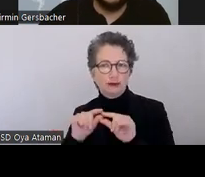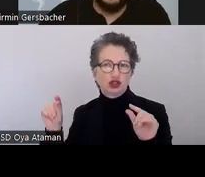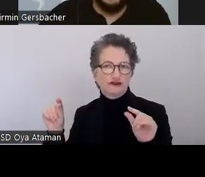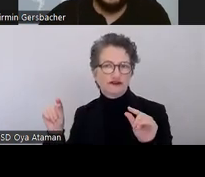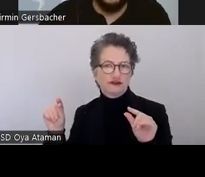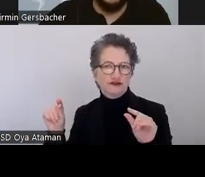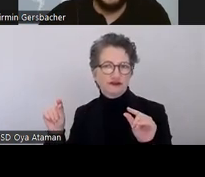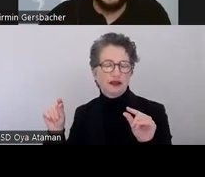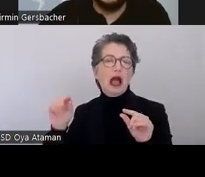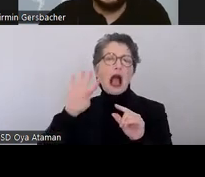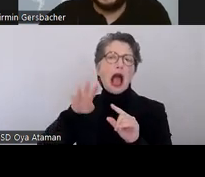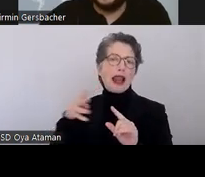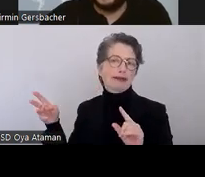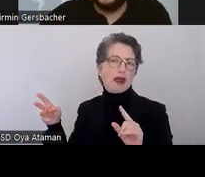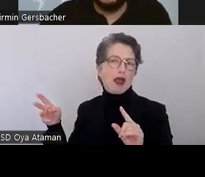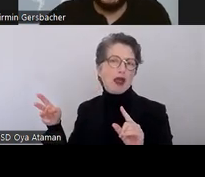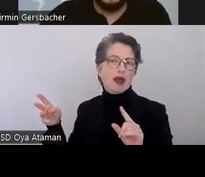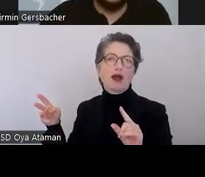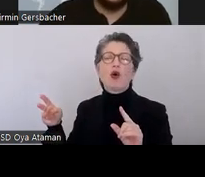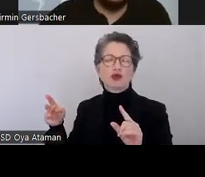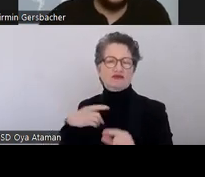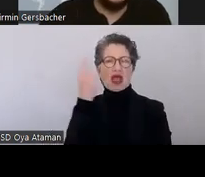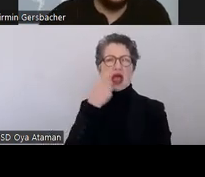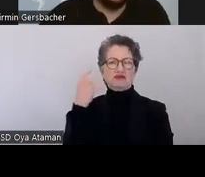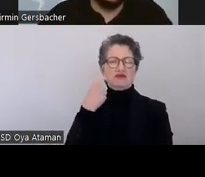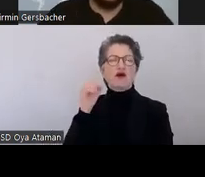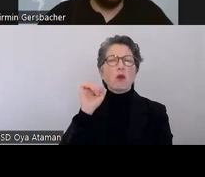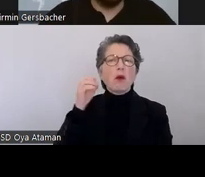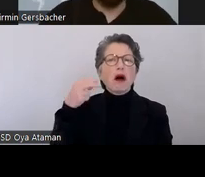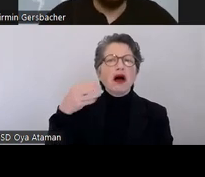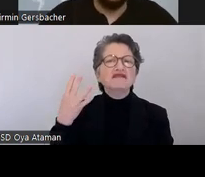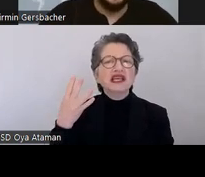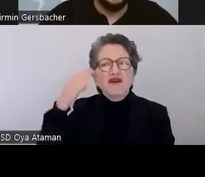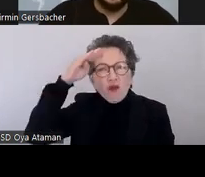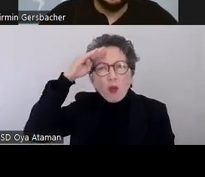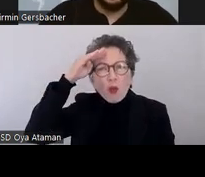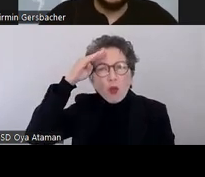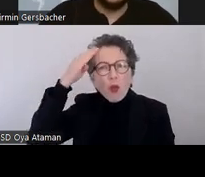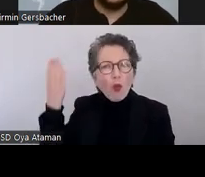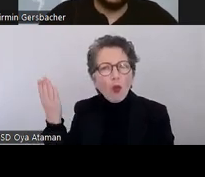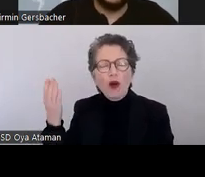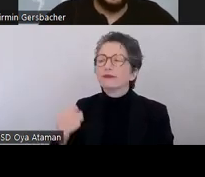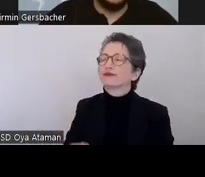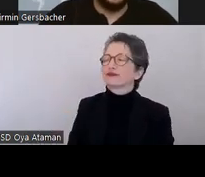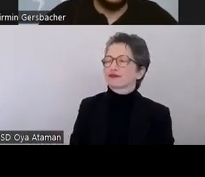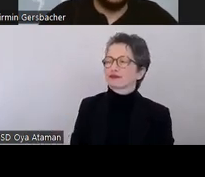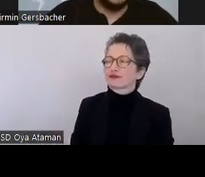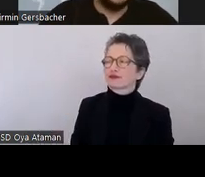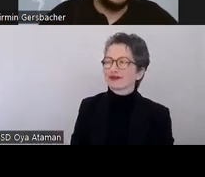Überschrift Kalender. Und da ist dann halt die Frage, warum hat man jetzt die H4 ausgelassen? Und